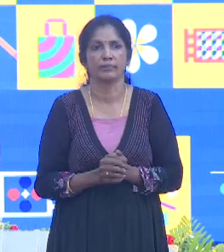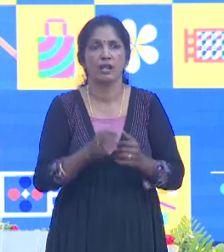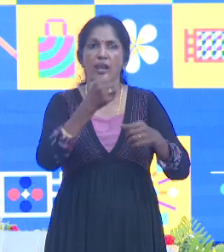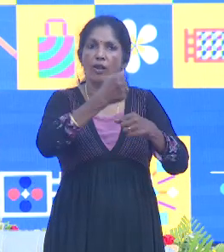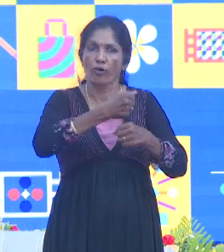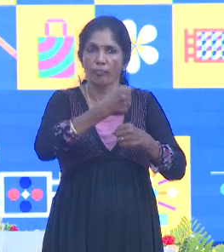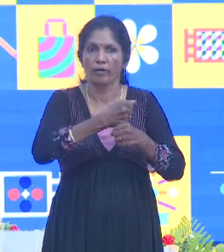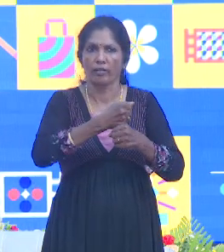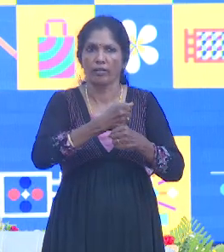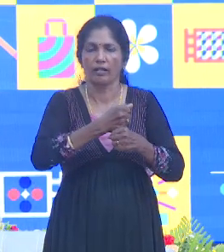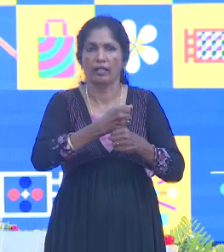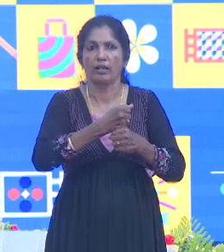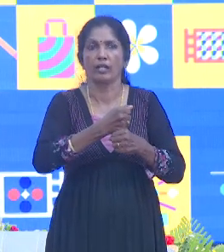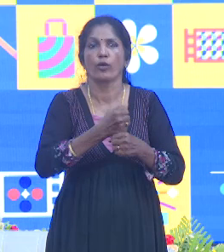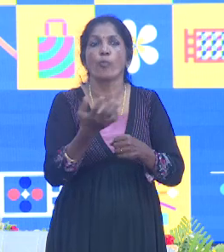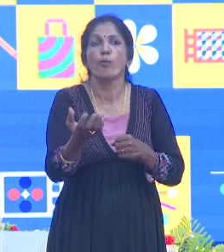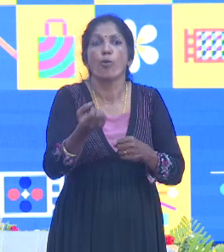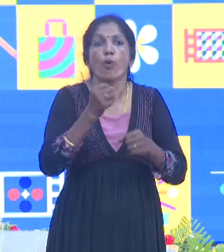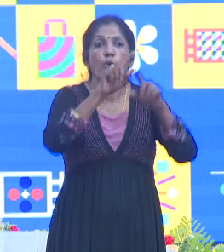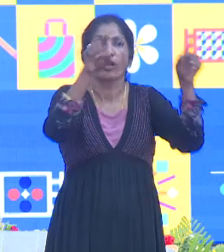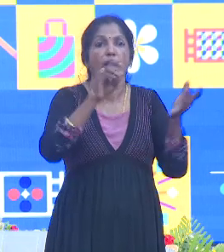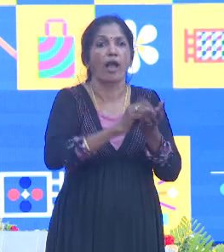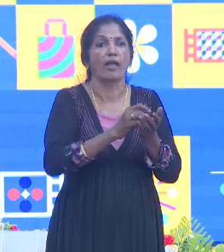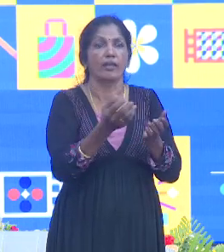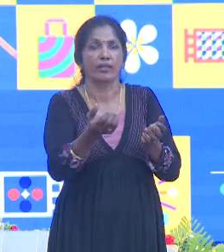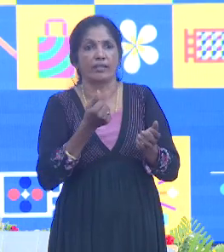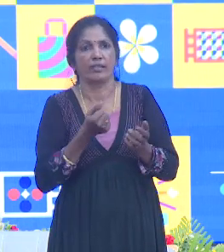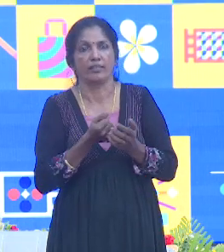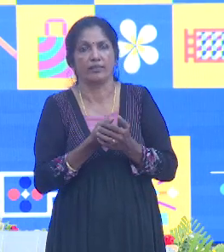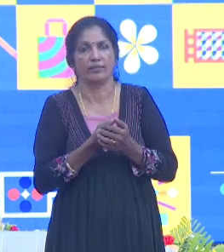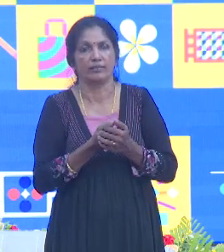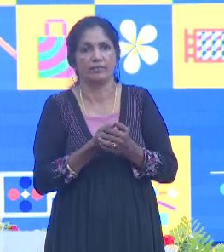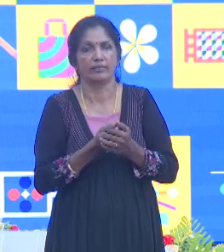ഗവൺമെൻറ്റിന് സർപ്ലസ് ലാൻഡ് ഏറ്റെടുക്കാൻ കഴിഞ്ഞത്.